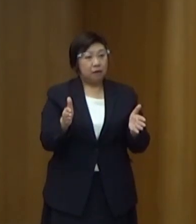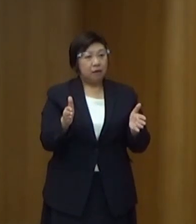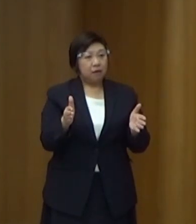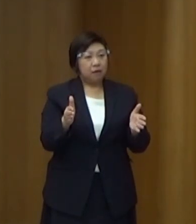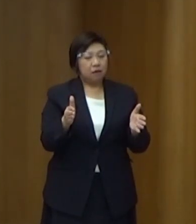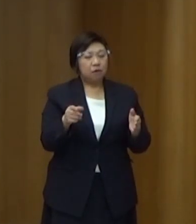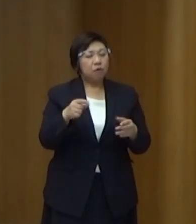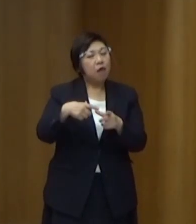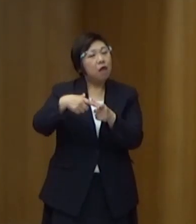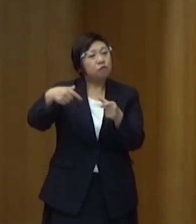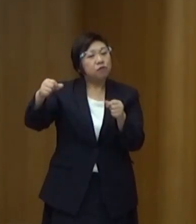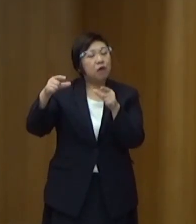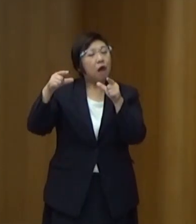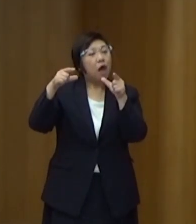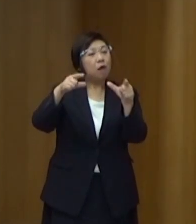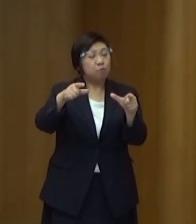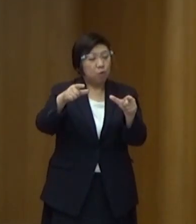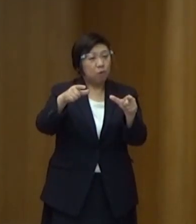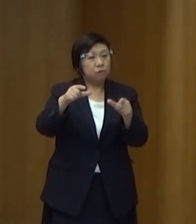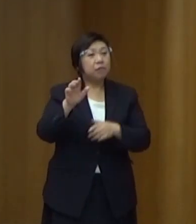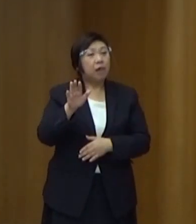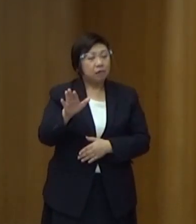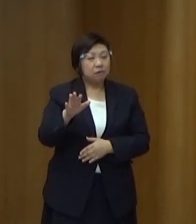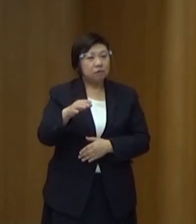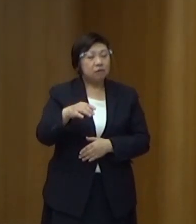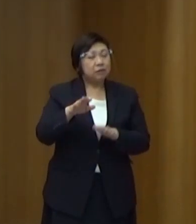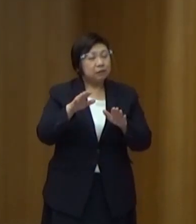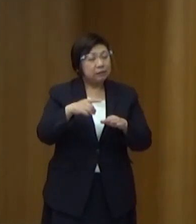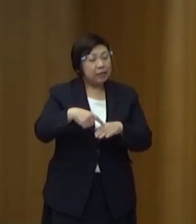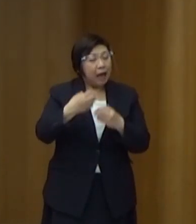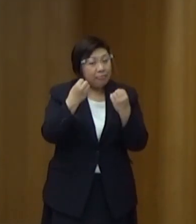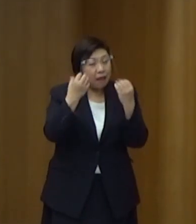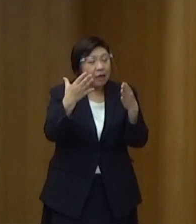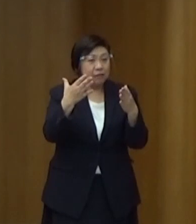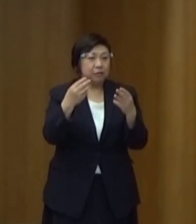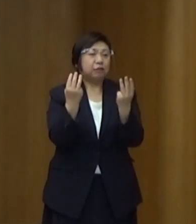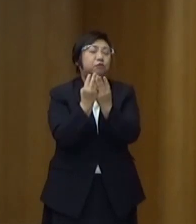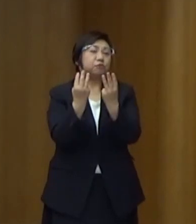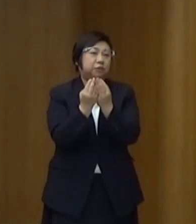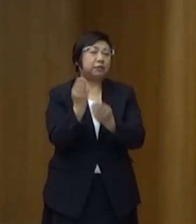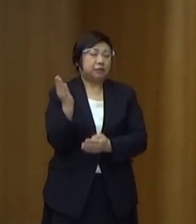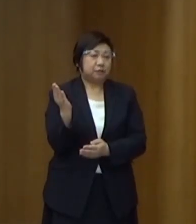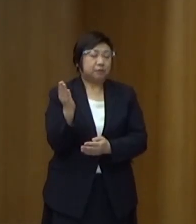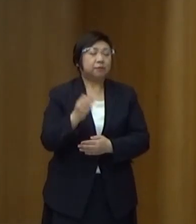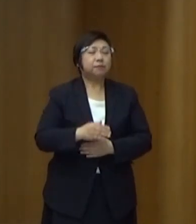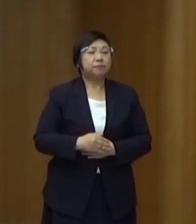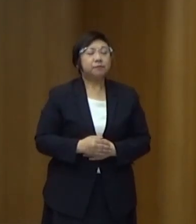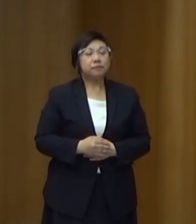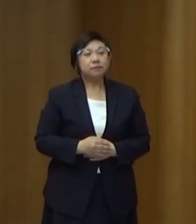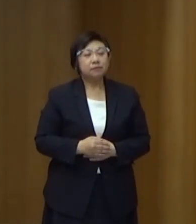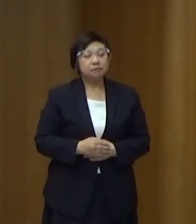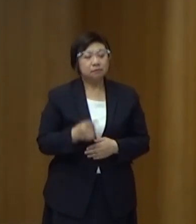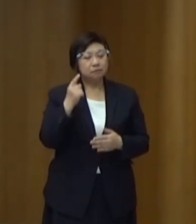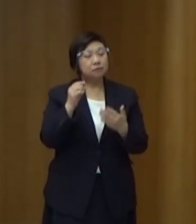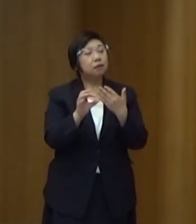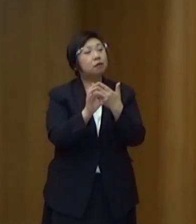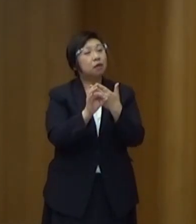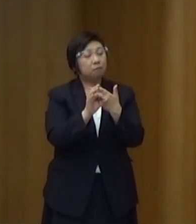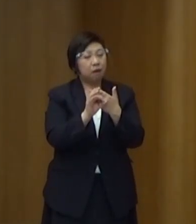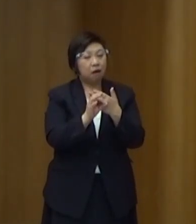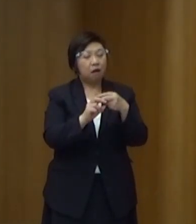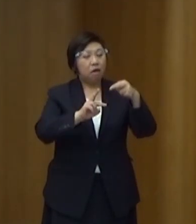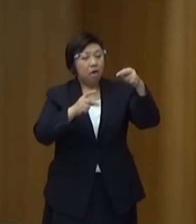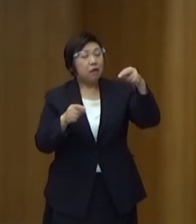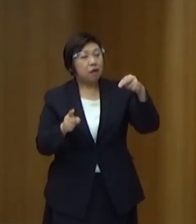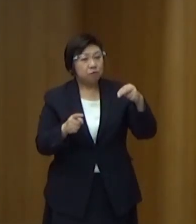れ 国が発表している一番直近のやつがこの数字だったんですが、例えば変異